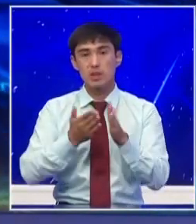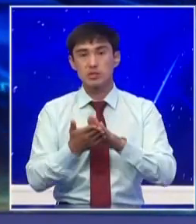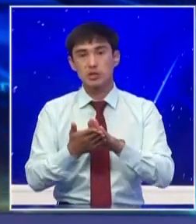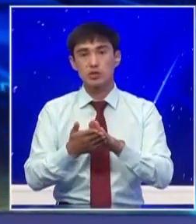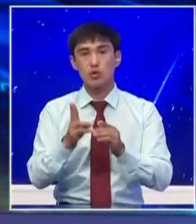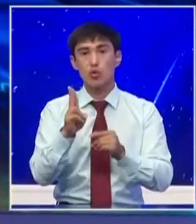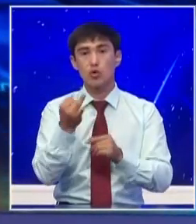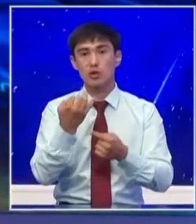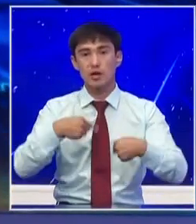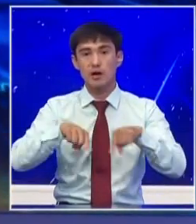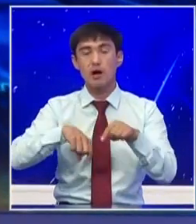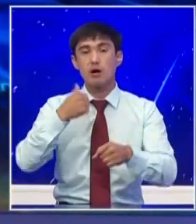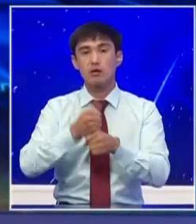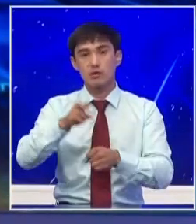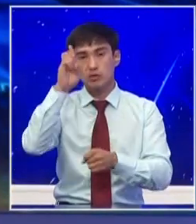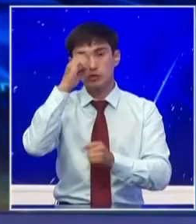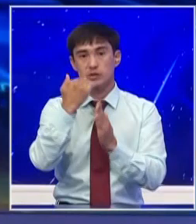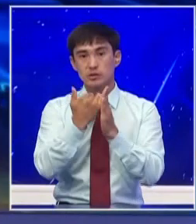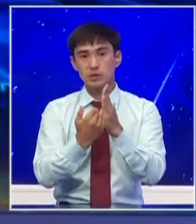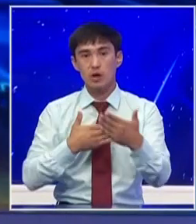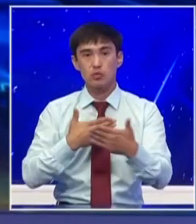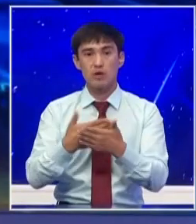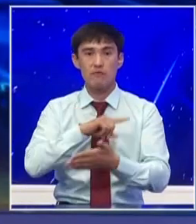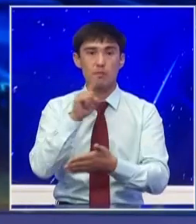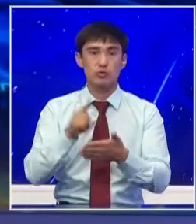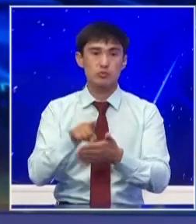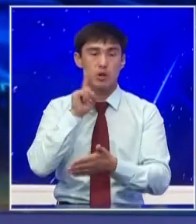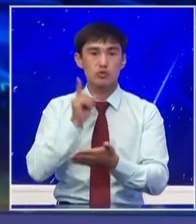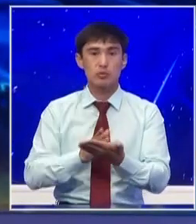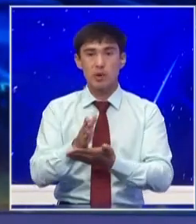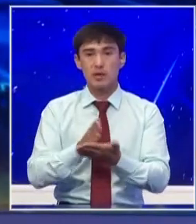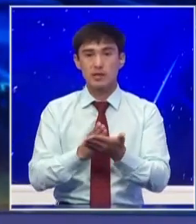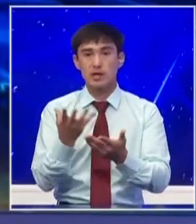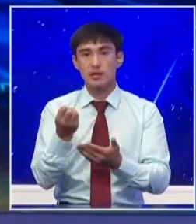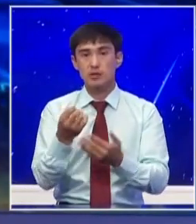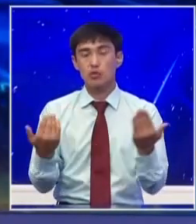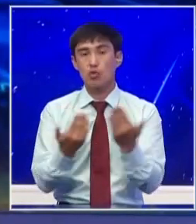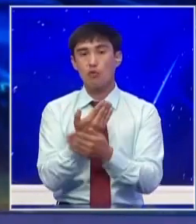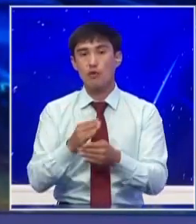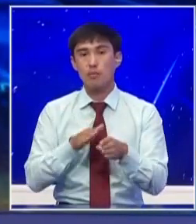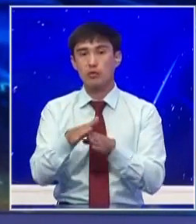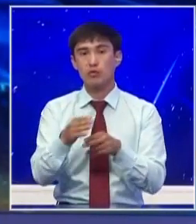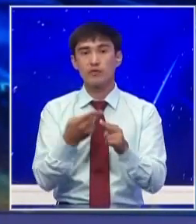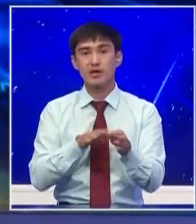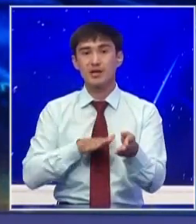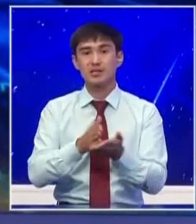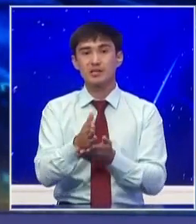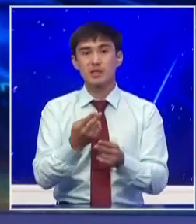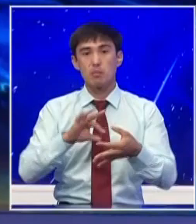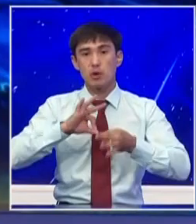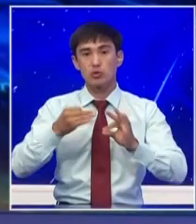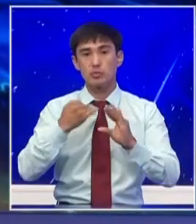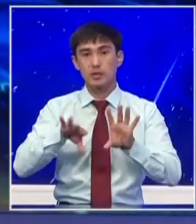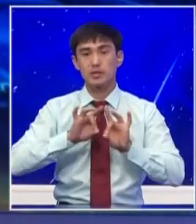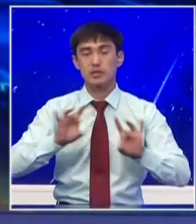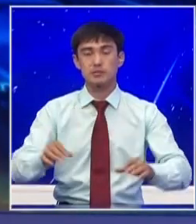Курултая, главы государства в контексте актуальных вопросов молодежной политики, а также новые подходы в ее реализации.